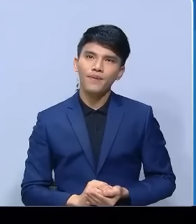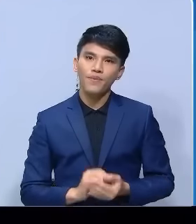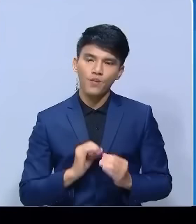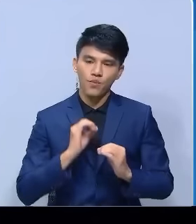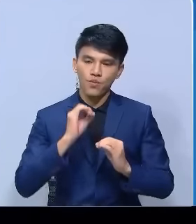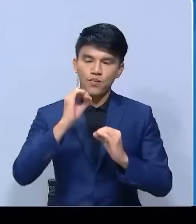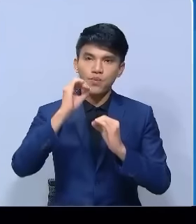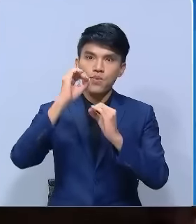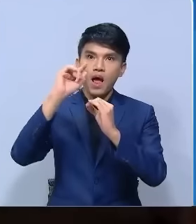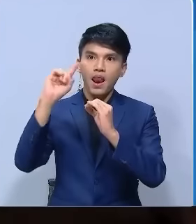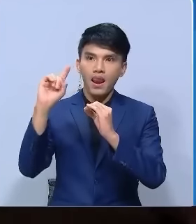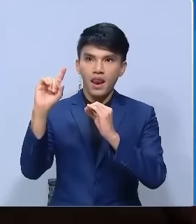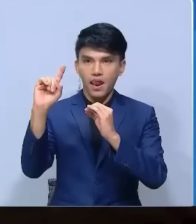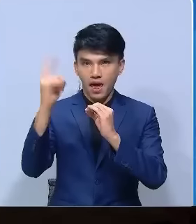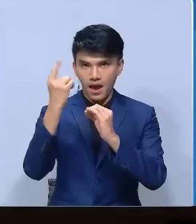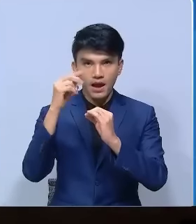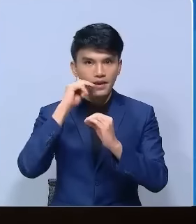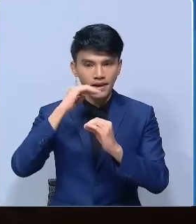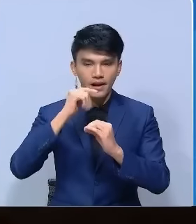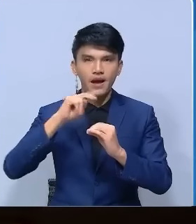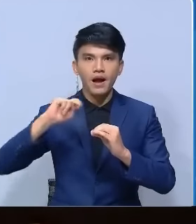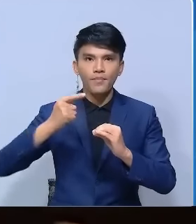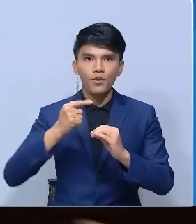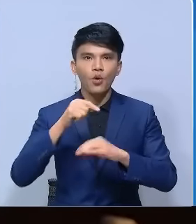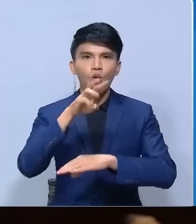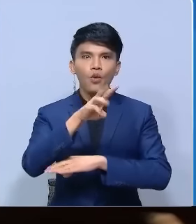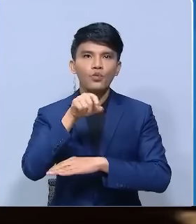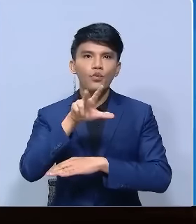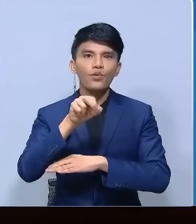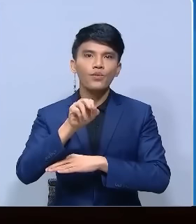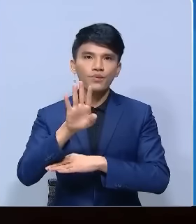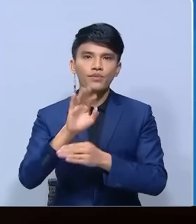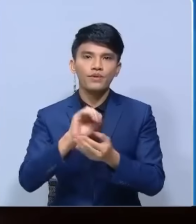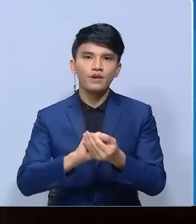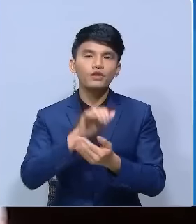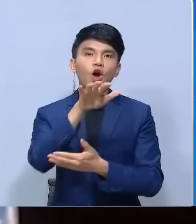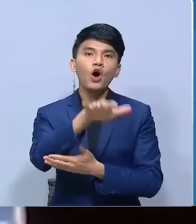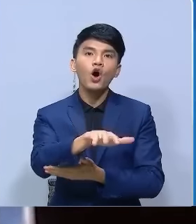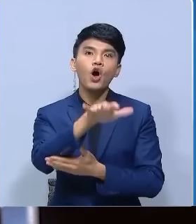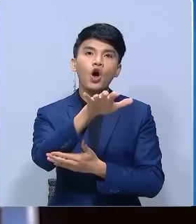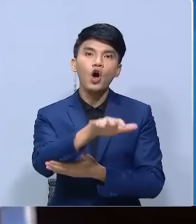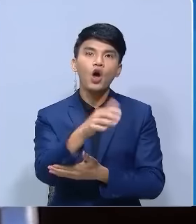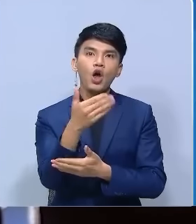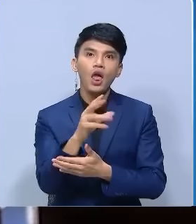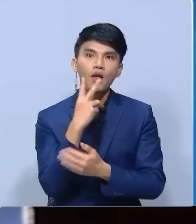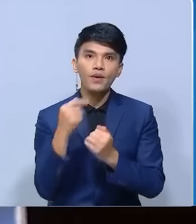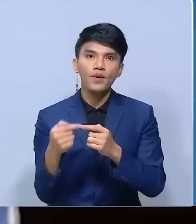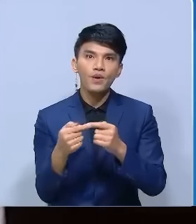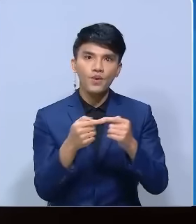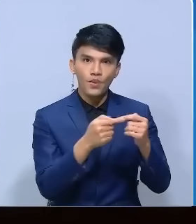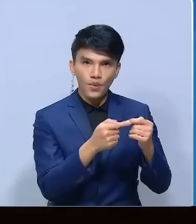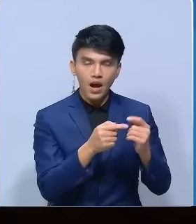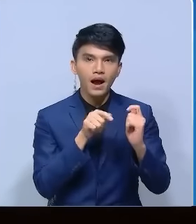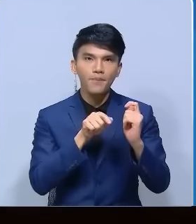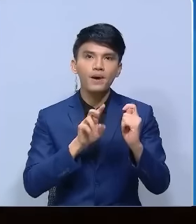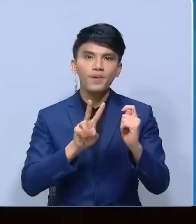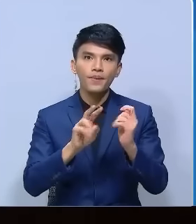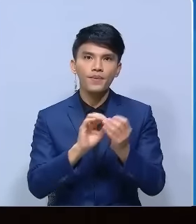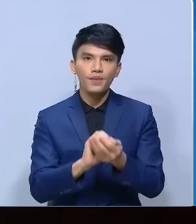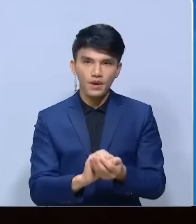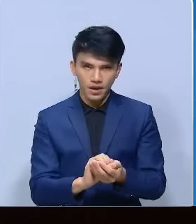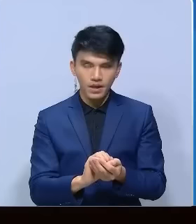ลูกแรกผุดขึ้นมาจากแม่น้ำโขง 6:34 ตอนเย็นแล้วก็ตามมาอย่างต่อเนื่องในพื้นที่2อำเภ